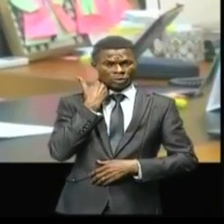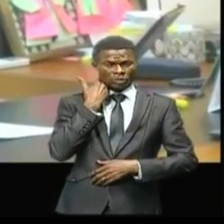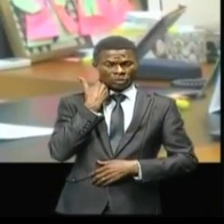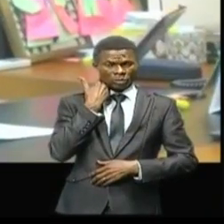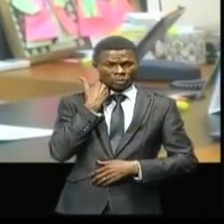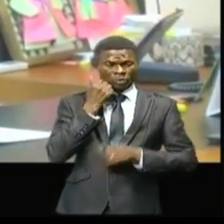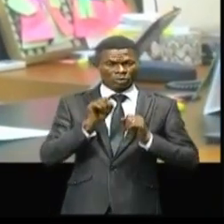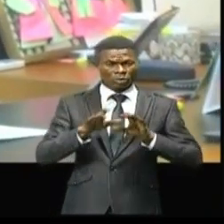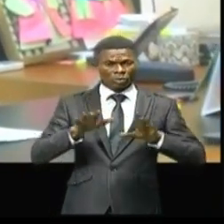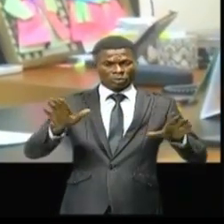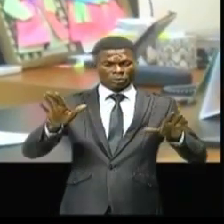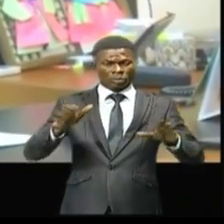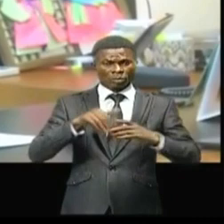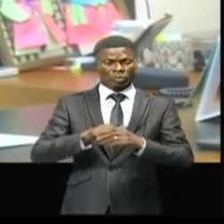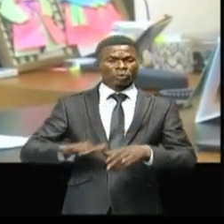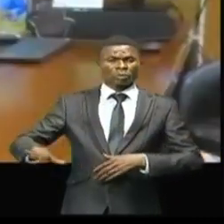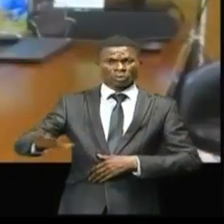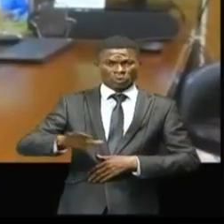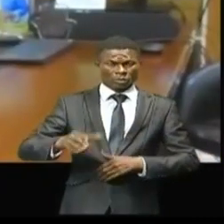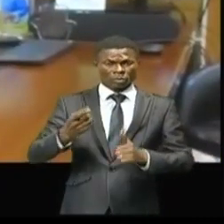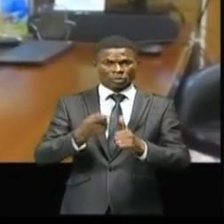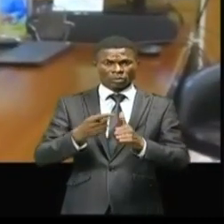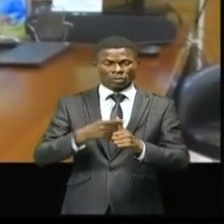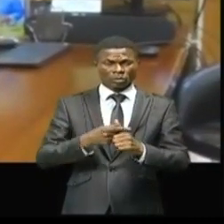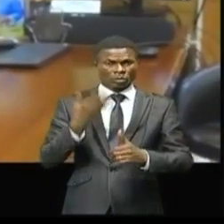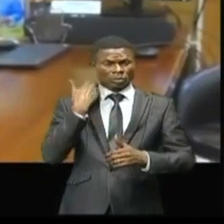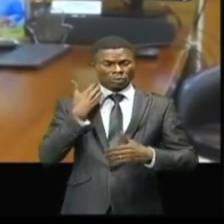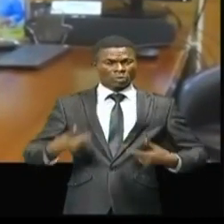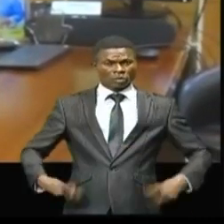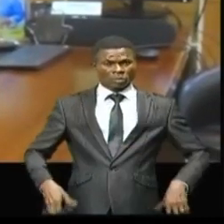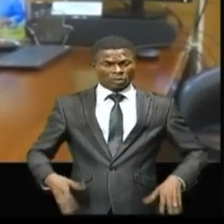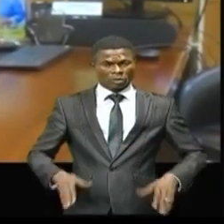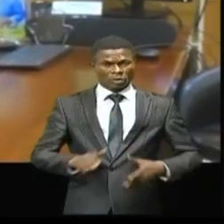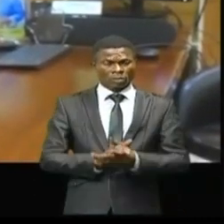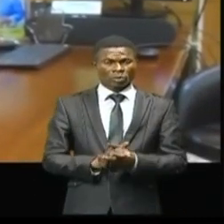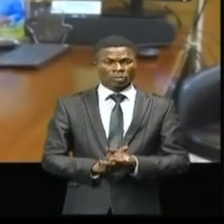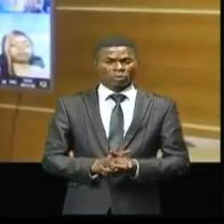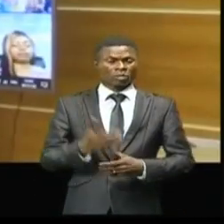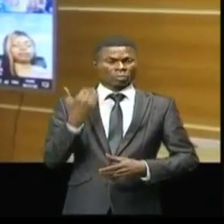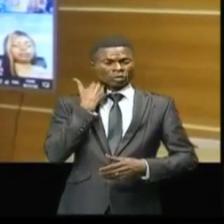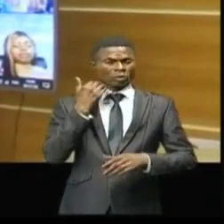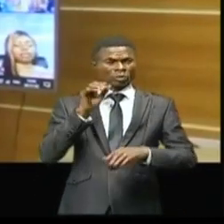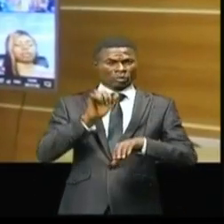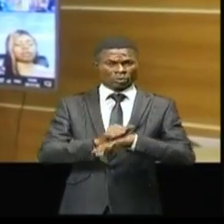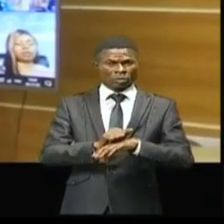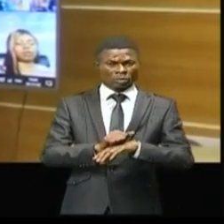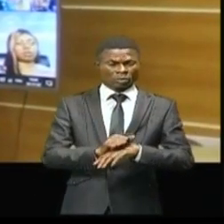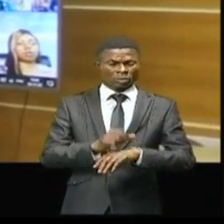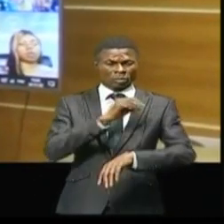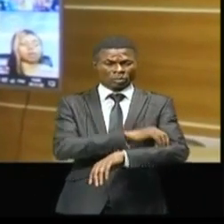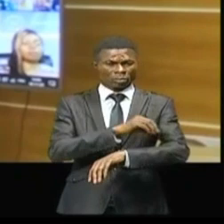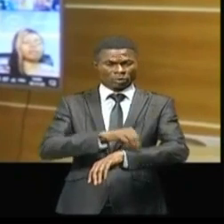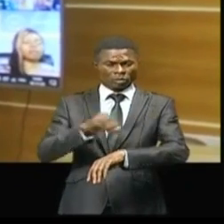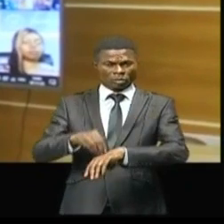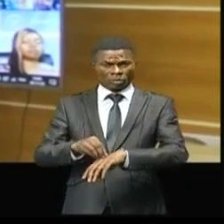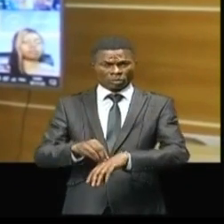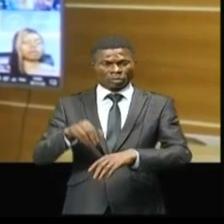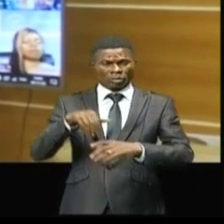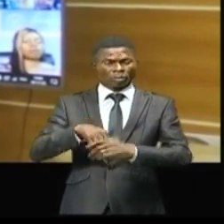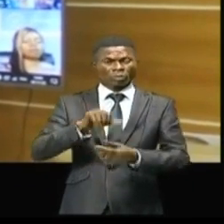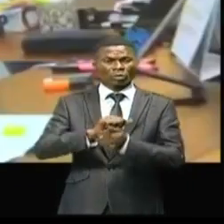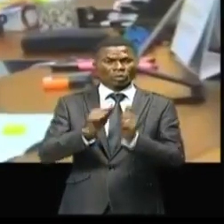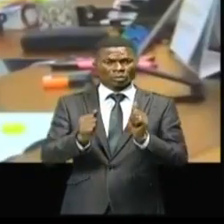qui servent dans le pays notamment la rougeole les mains qui portent et le choléra et dont la situation